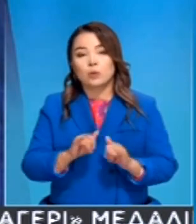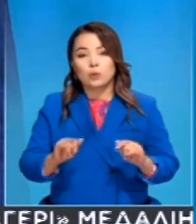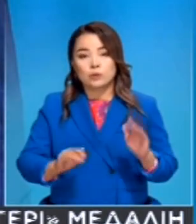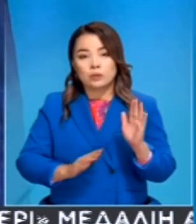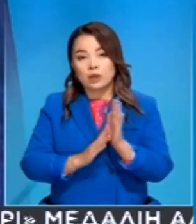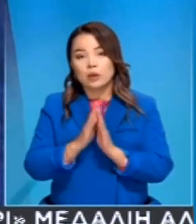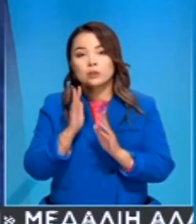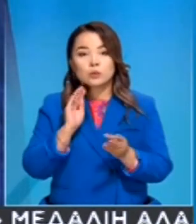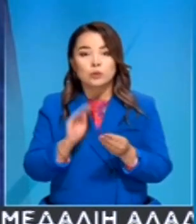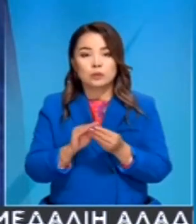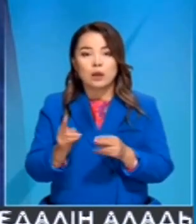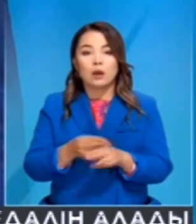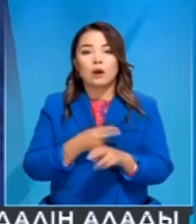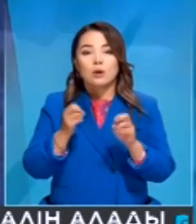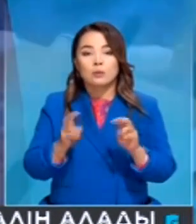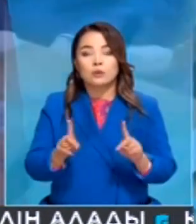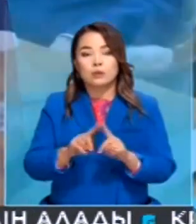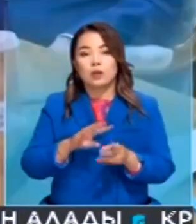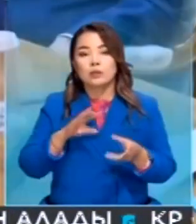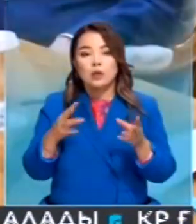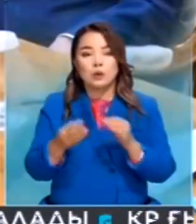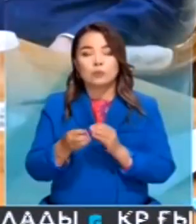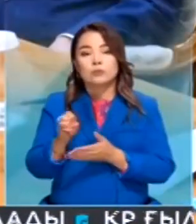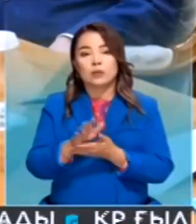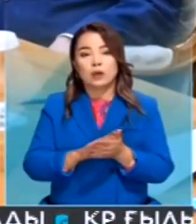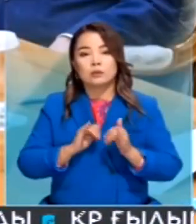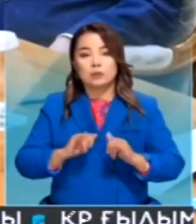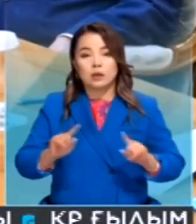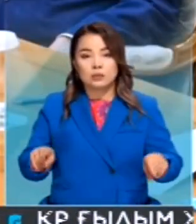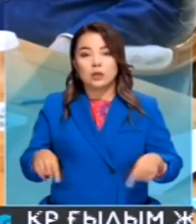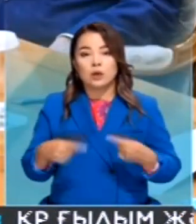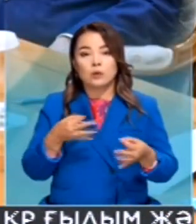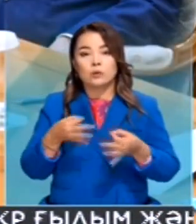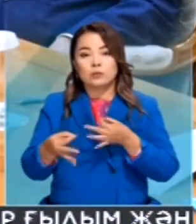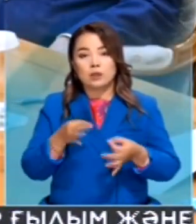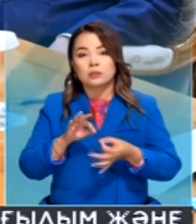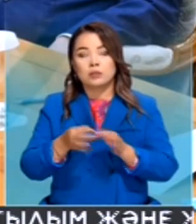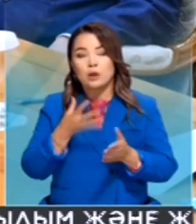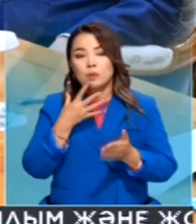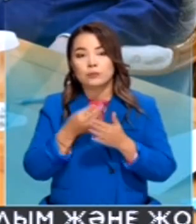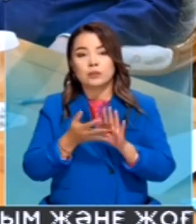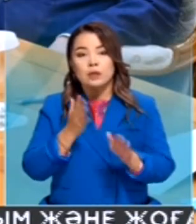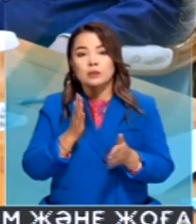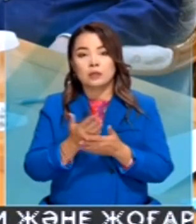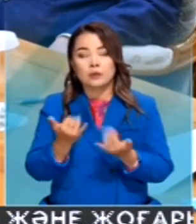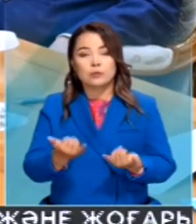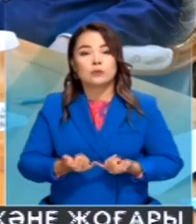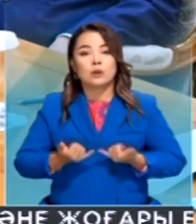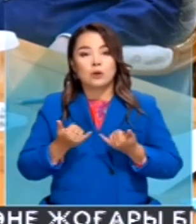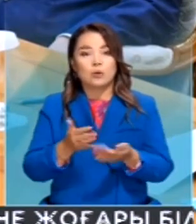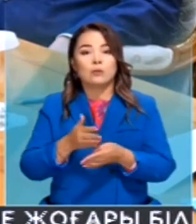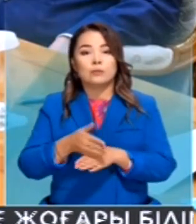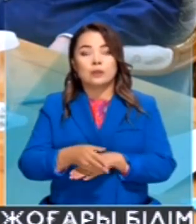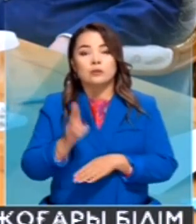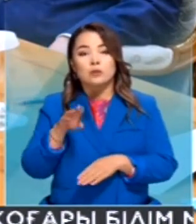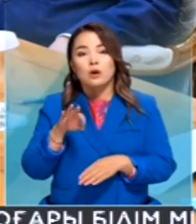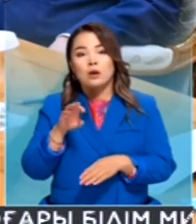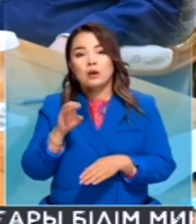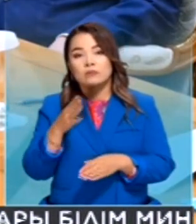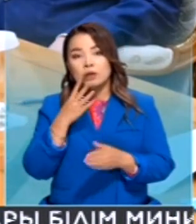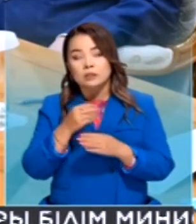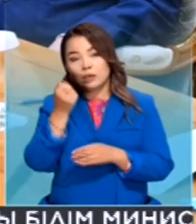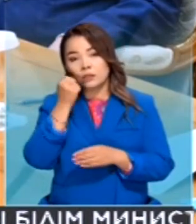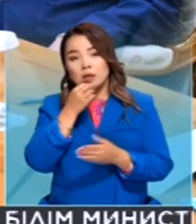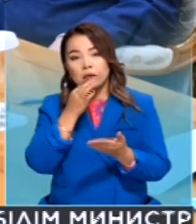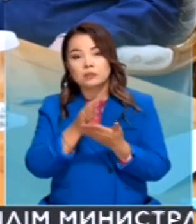ету, тұрақтылық пен қауіпсіздікті нығайту ісін одан әрі қолдау жайы сөз болды. Өз кезегінде мәртебелі мейман Қасым-Жомарт Тоқаевқа алғыс